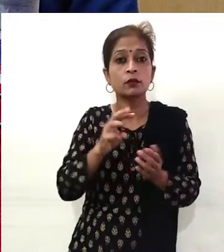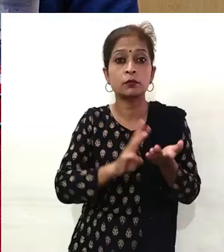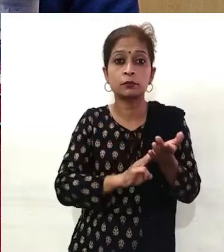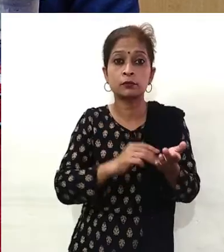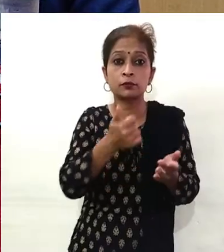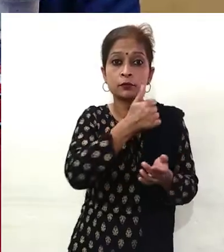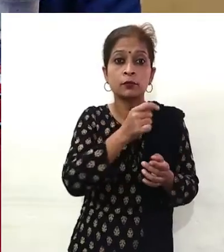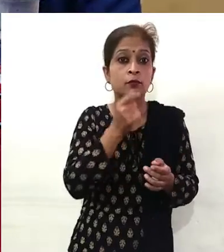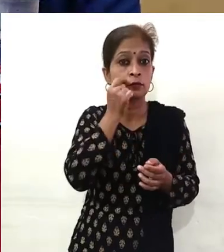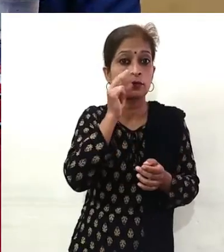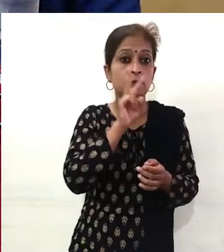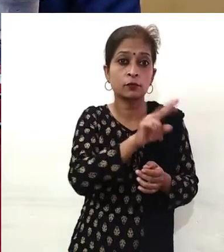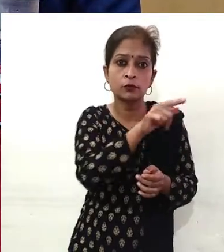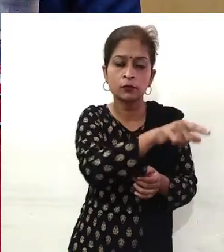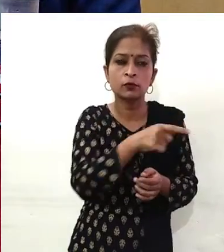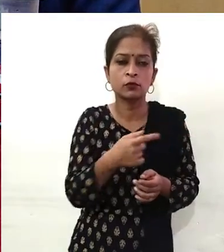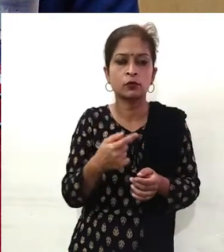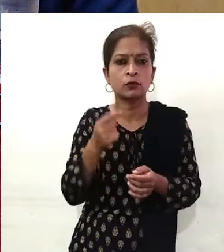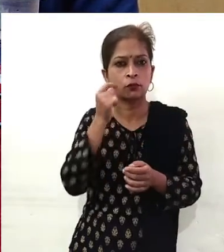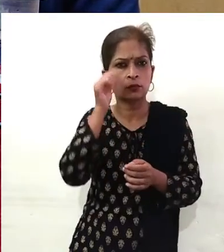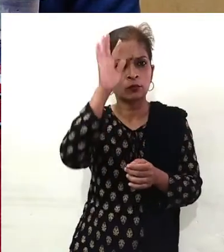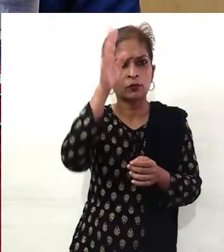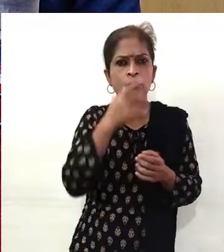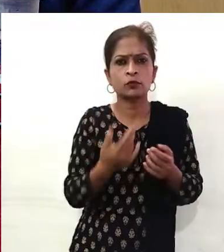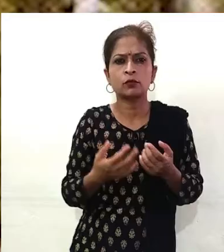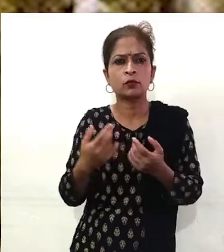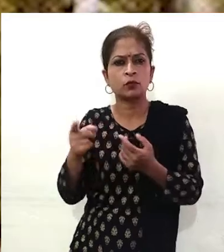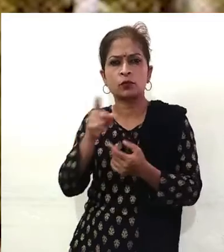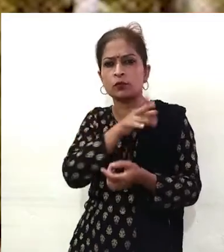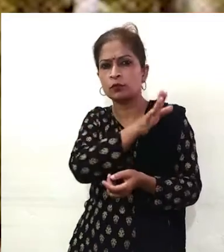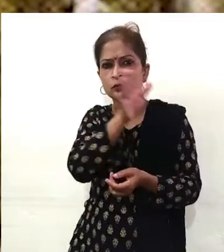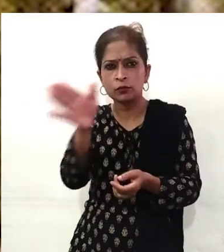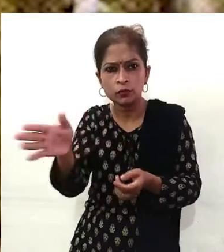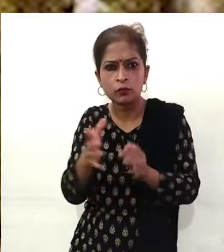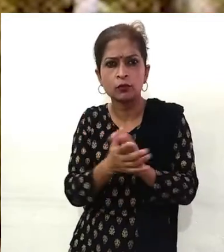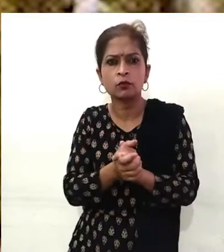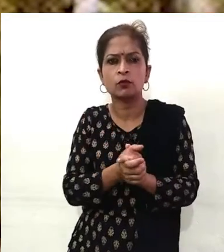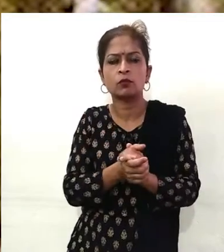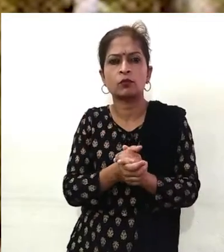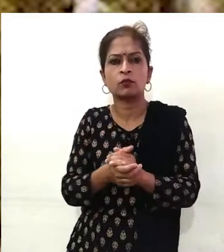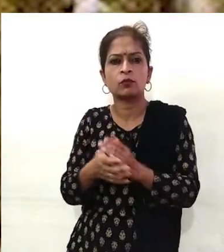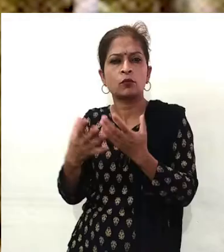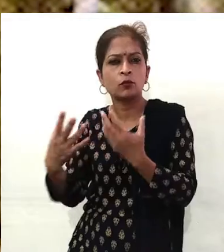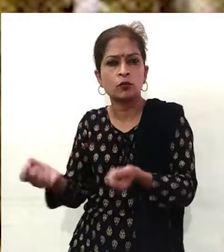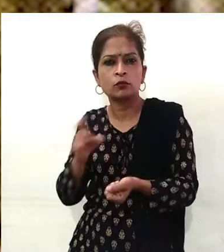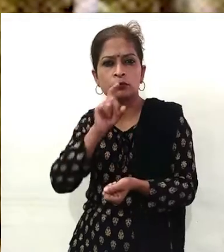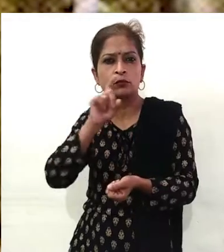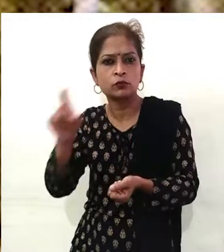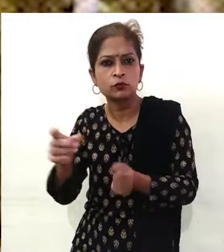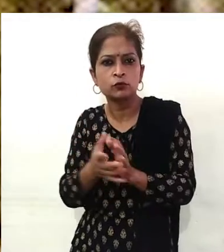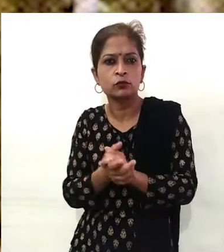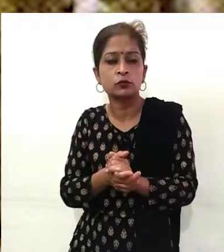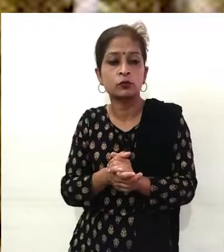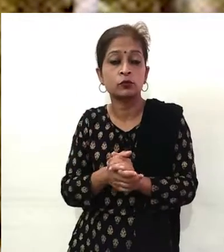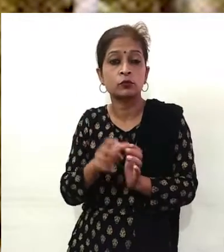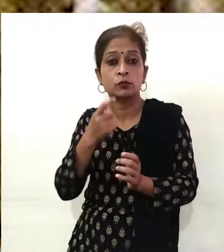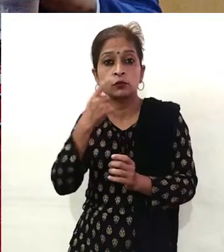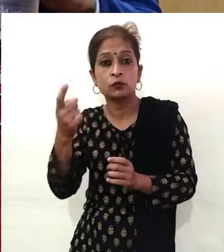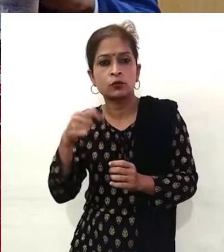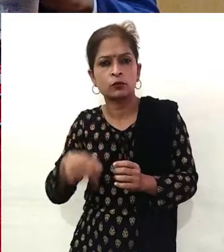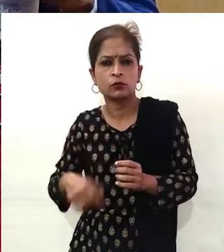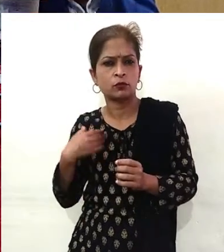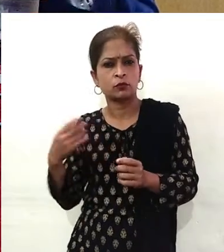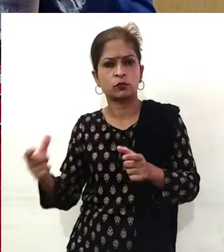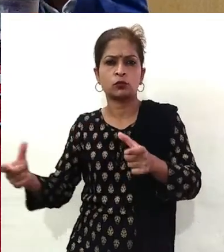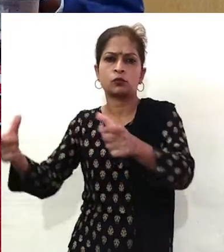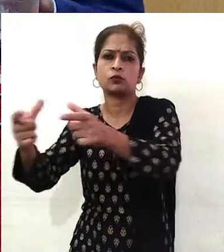विद्यापति मंत्री जानना चाहा सबर राजा से कि भाई कौन है देवता तुम्हारा, दिखाओ। तो सबर ने बोला कि हम हमारी जाति के बाहर